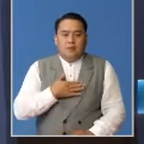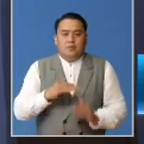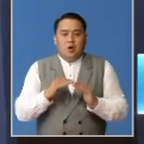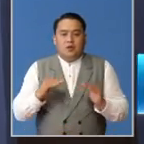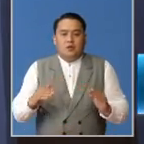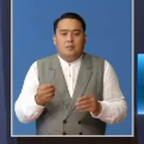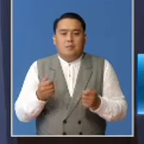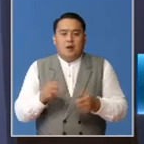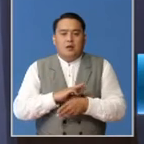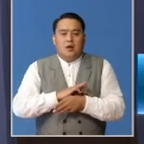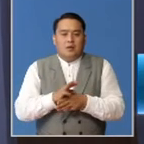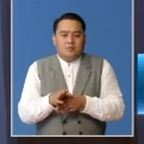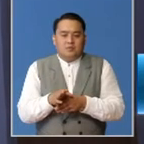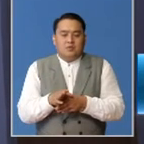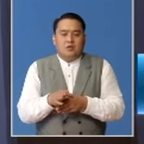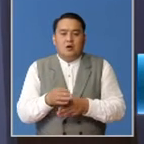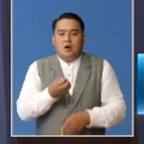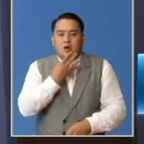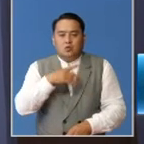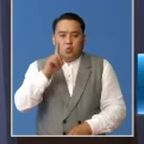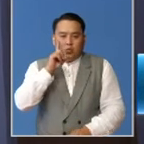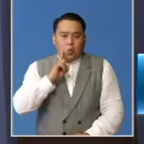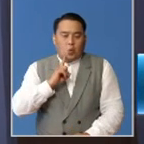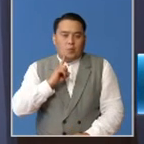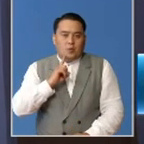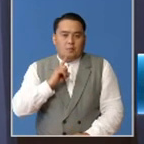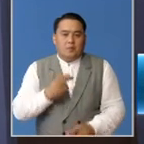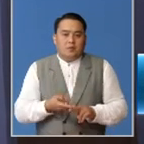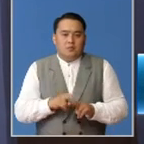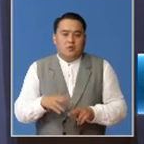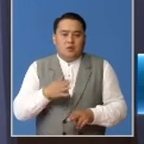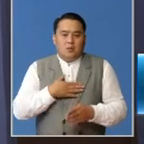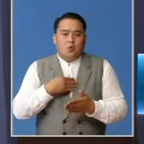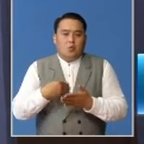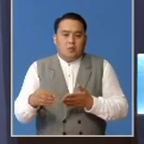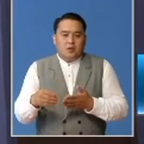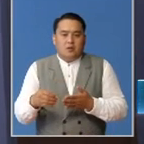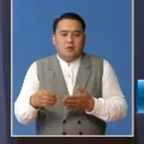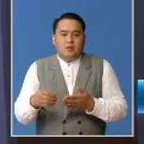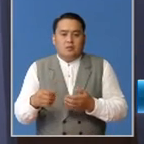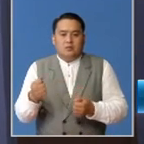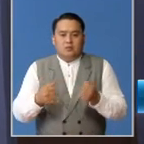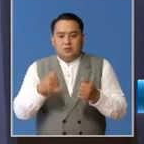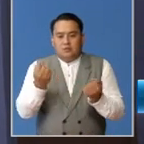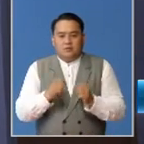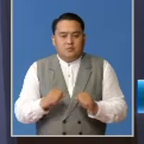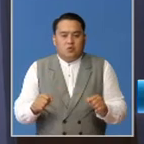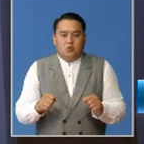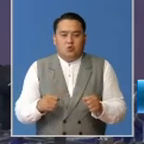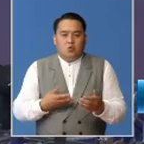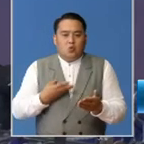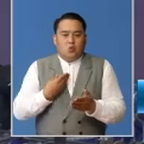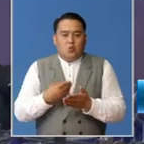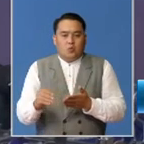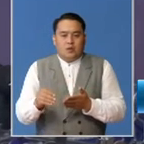многодетные и малоимущие, это очень хорошо и очень удобно, потому что нам купить такие машины не под силу. Спасибо